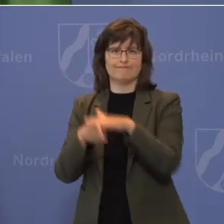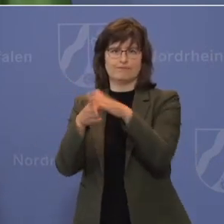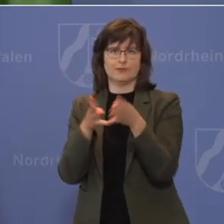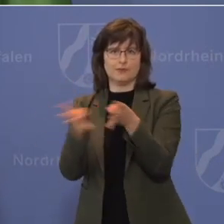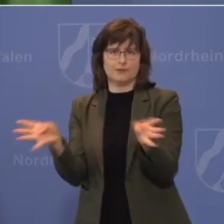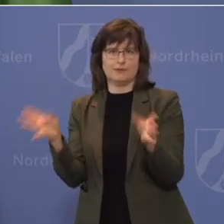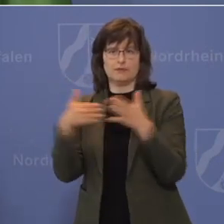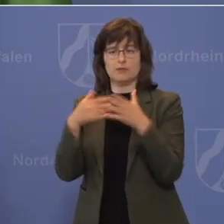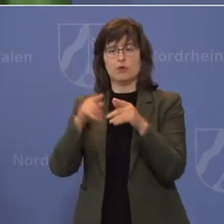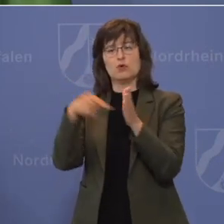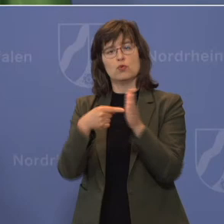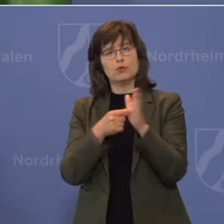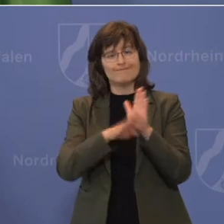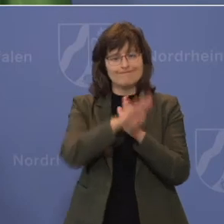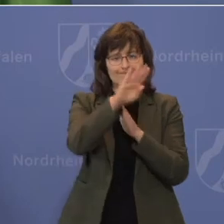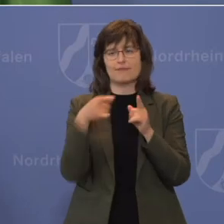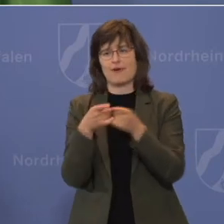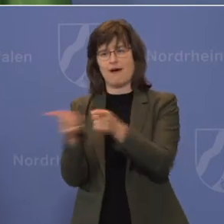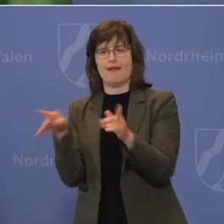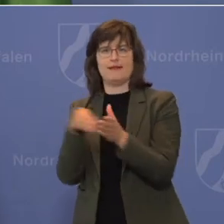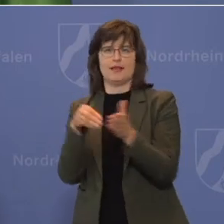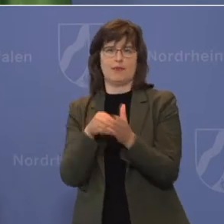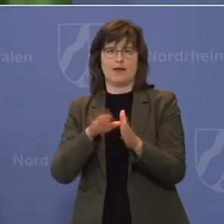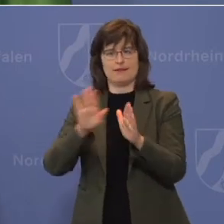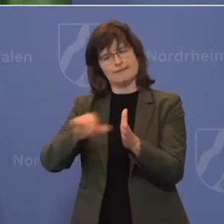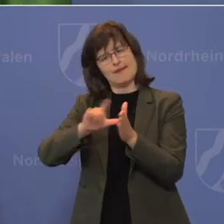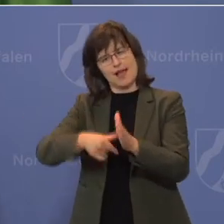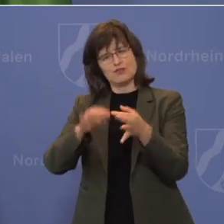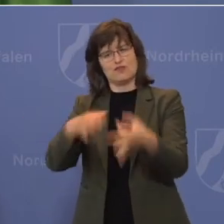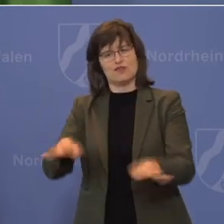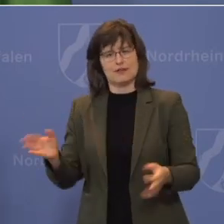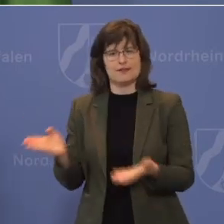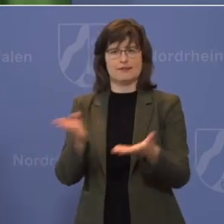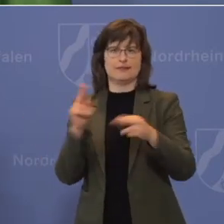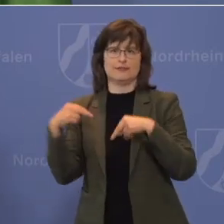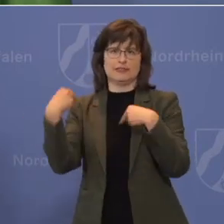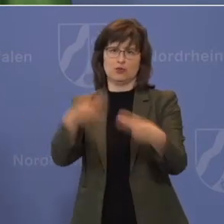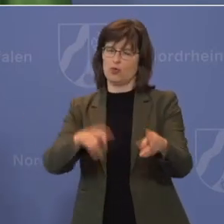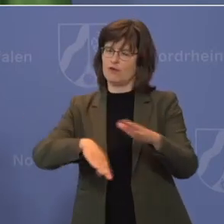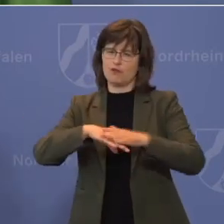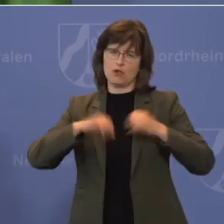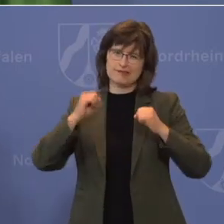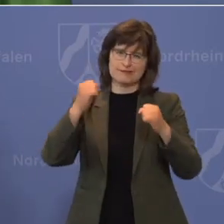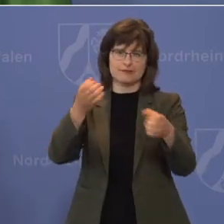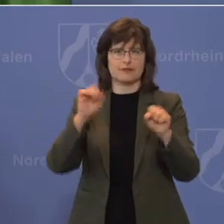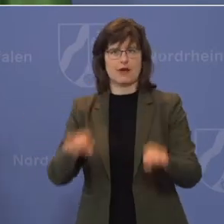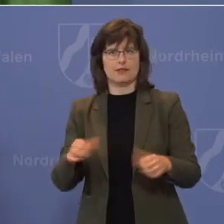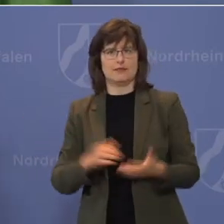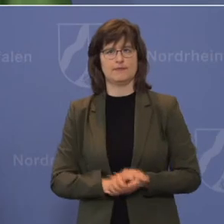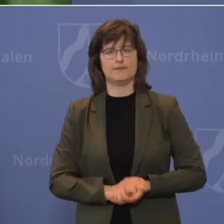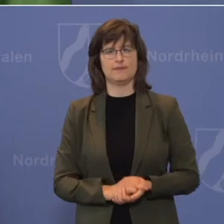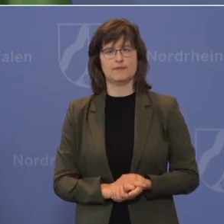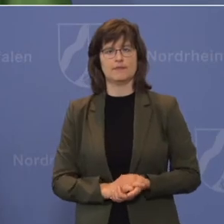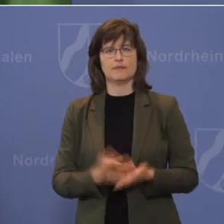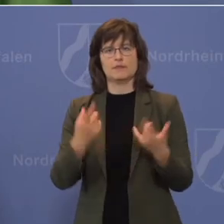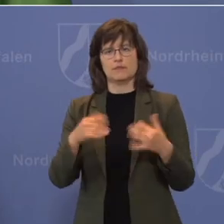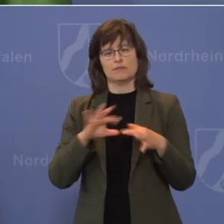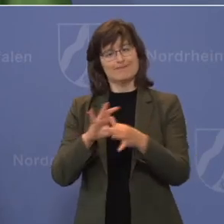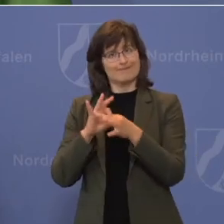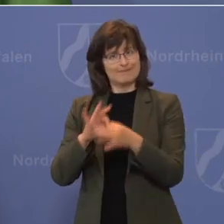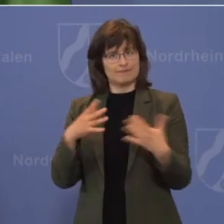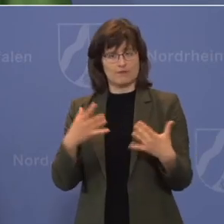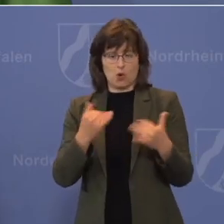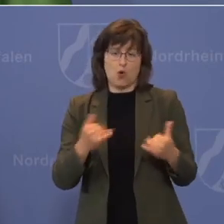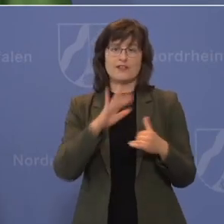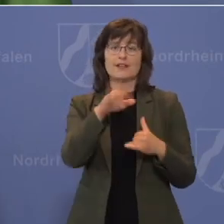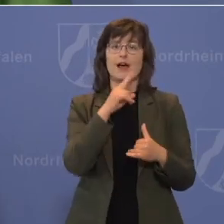im Aufschwung dann auch wieder ihre Leistungsfähigkeit voll zur Entfaltung bringen können. Hierzu erwarte ich aus den Gesprächen